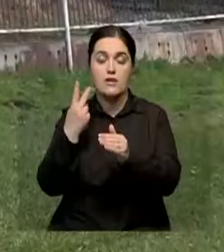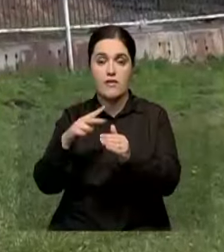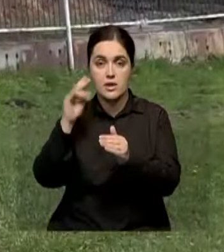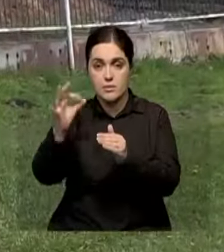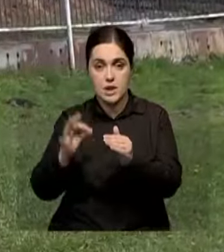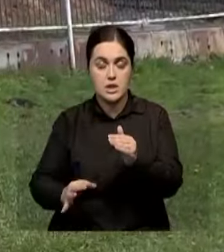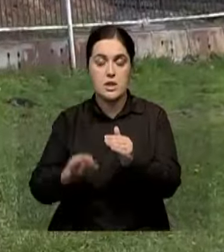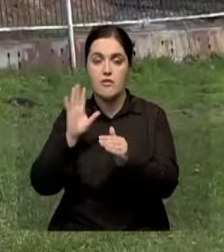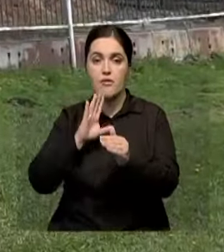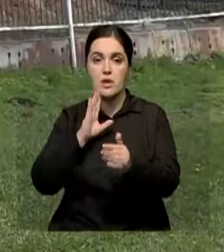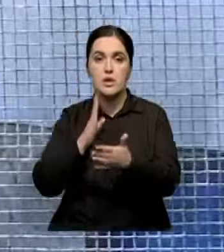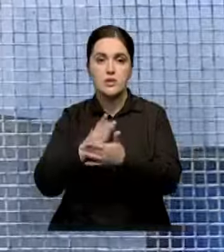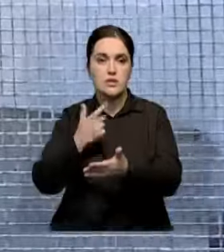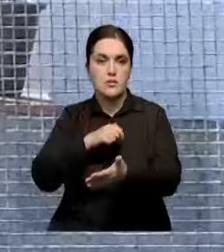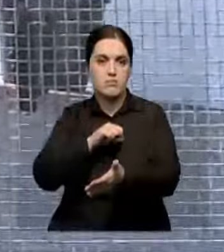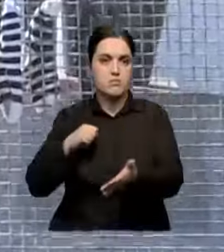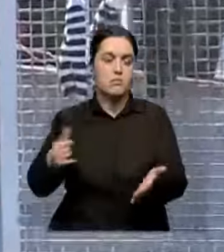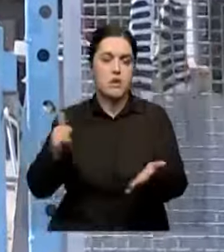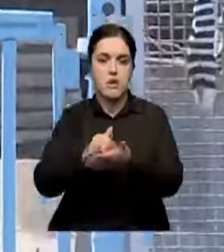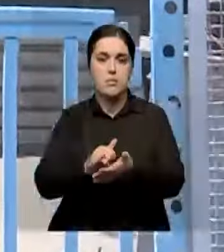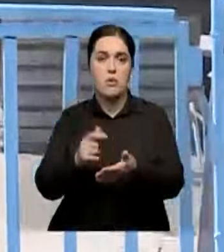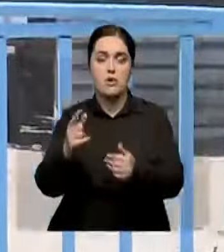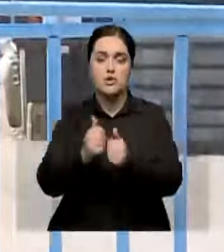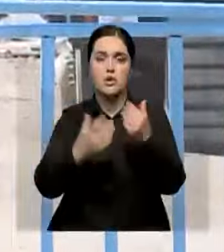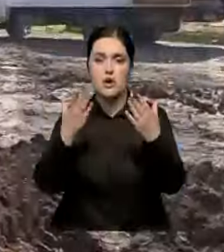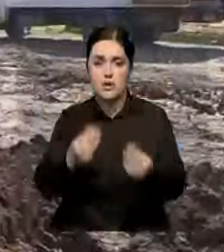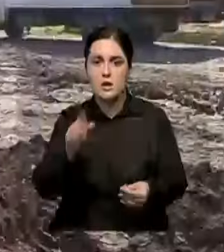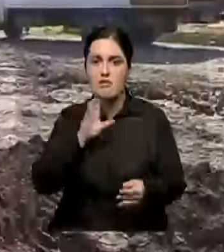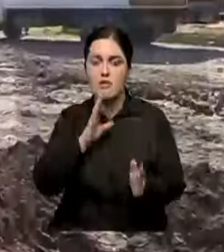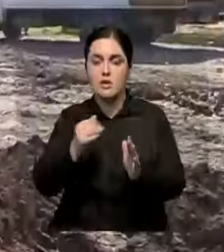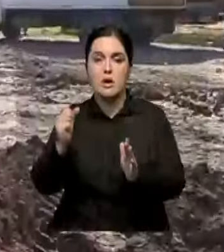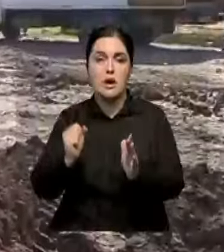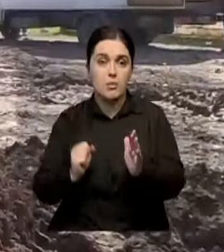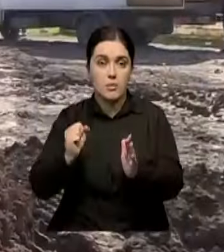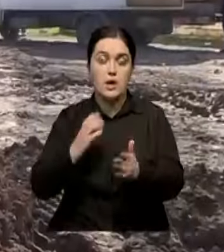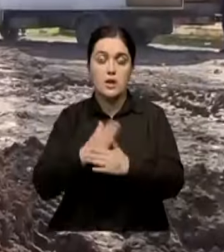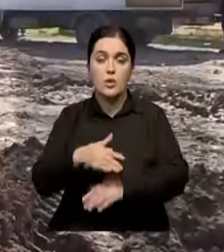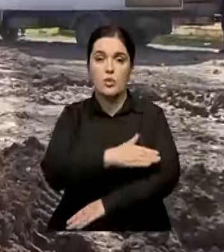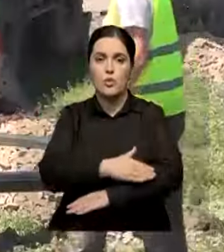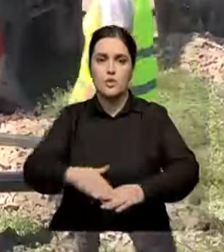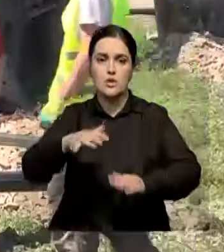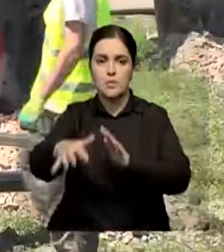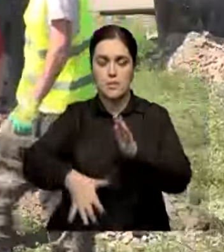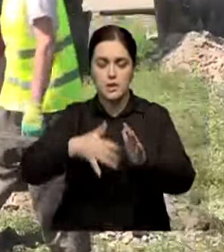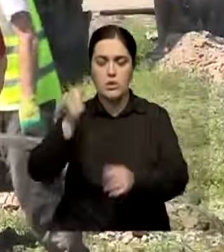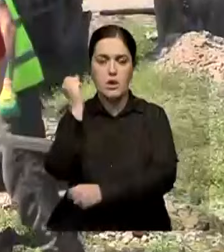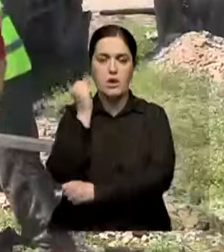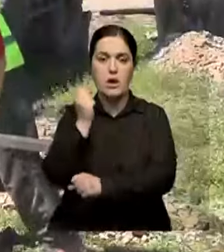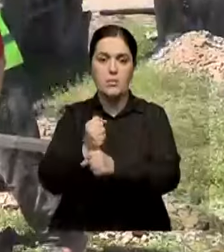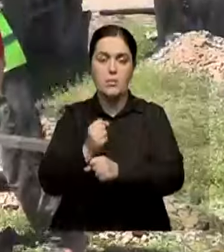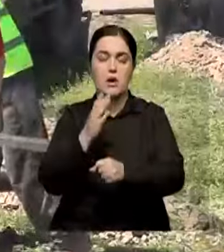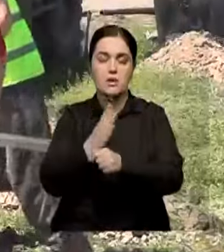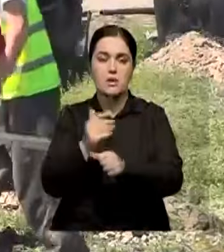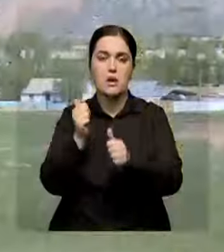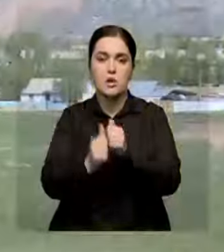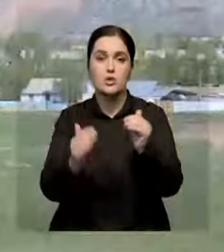Его жители провели за свой счет. Остальные ежедневно запасаются водой из колонок. Сейчас практически все улицы перекопаны. Рабочие прокладывают сети к